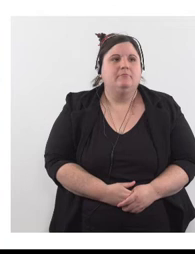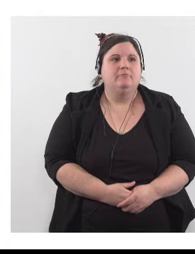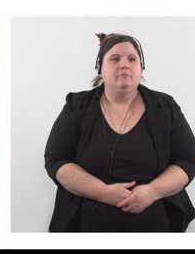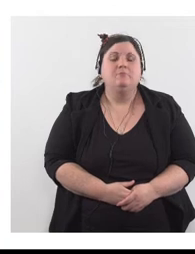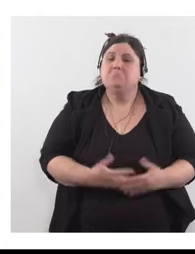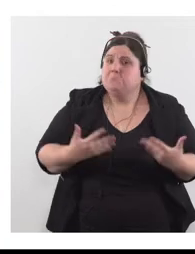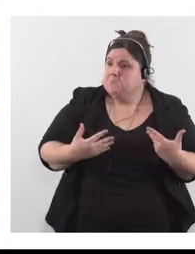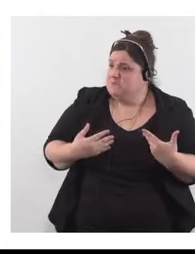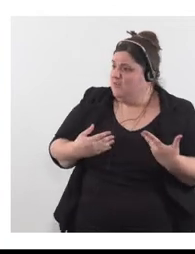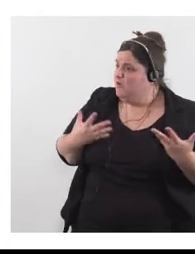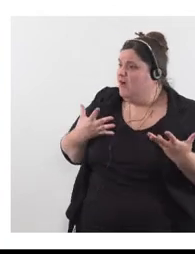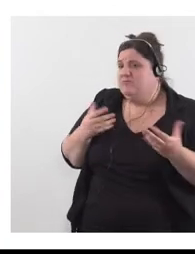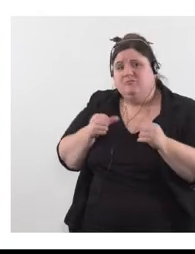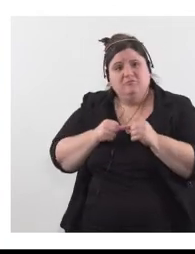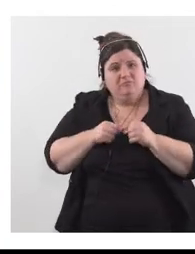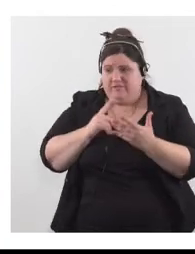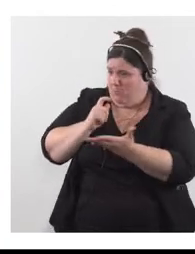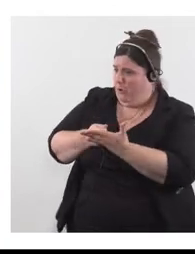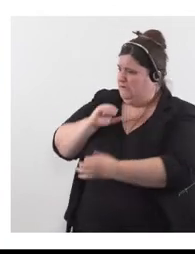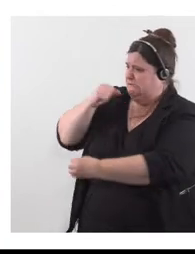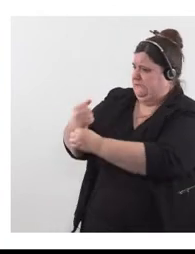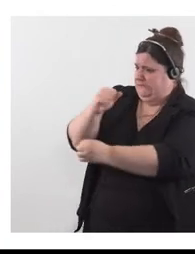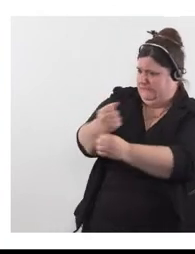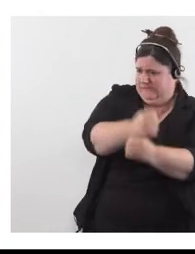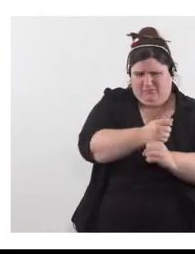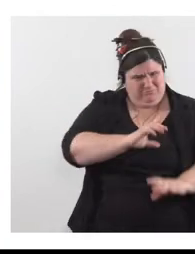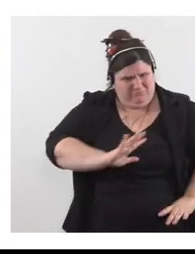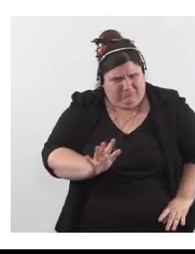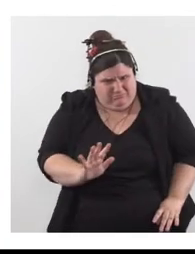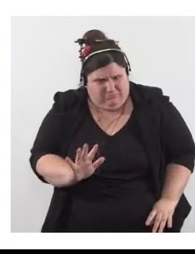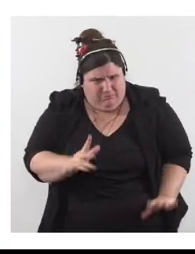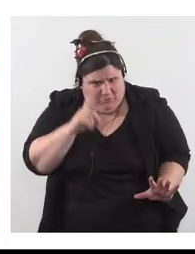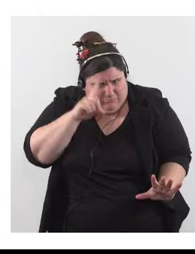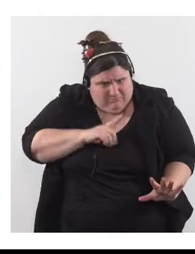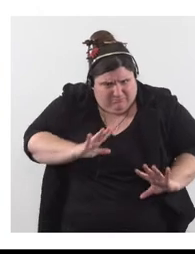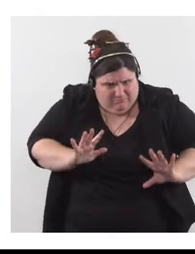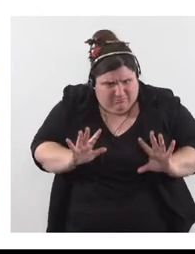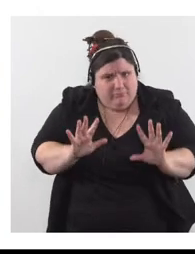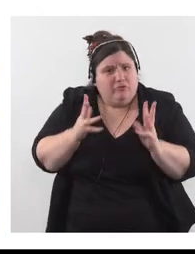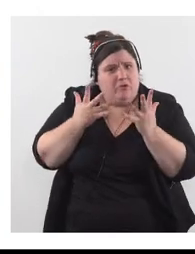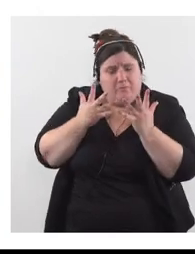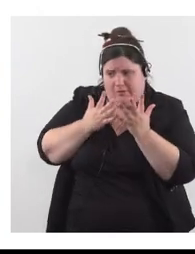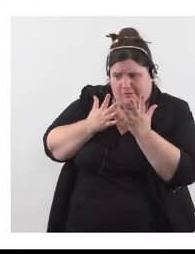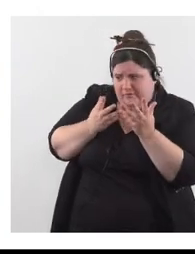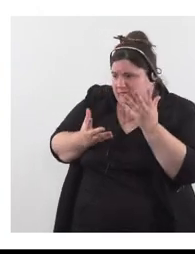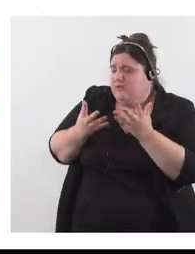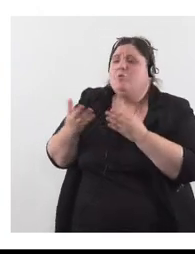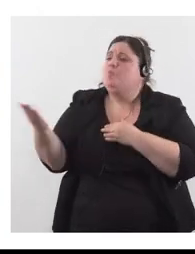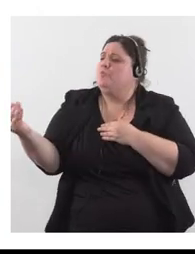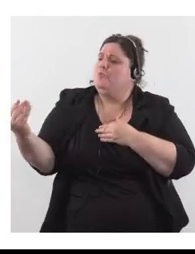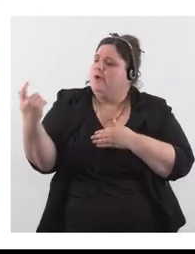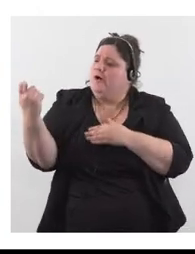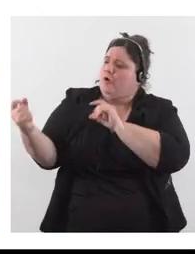Je ne cherchais pas forcément à punir les banques qui m'avaient rejeté, ni ne cherchais une sorte de